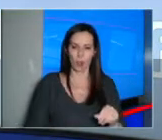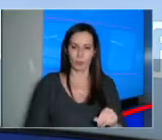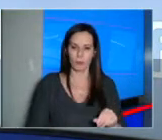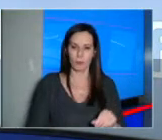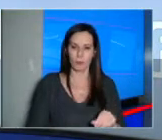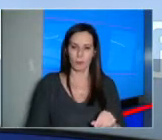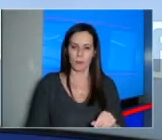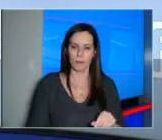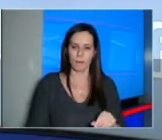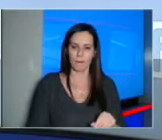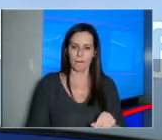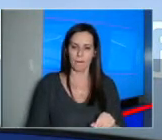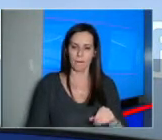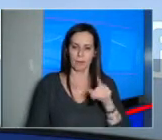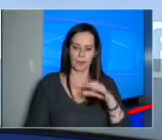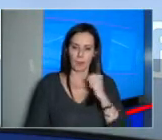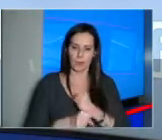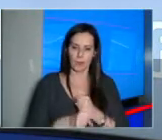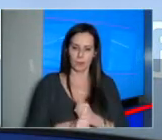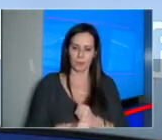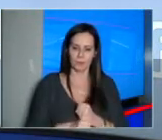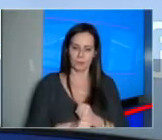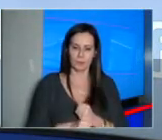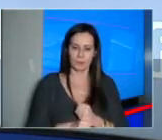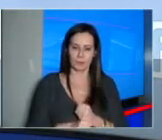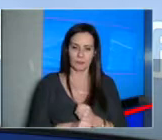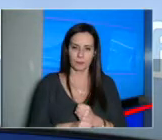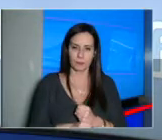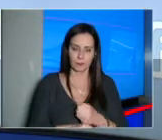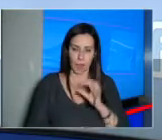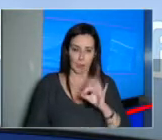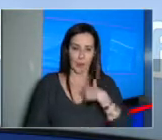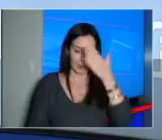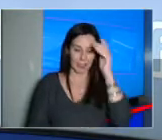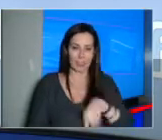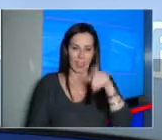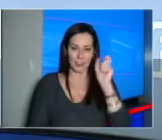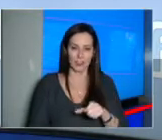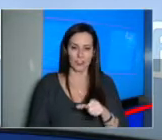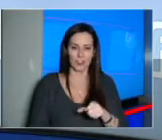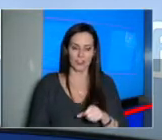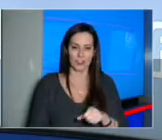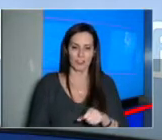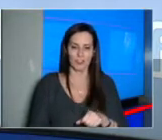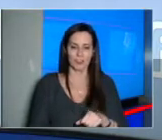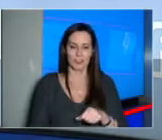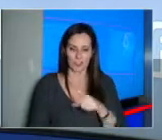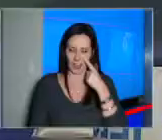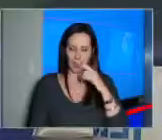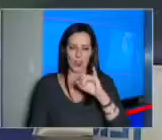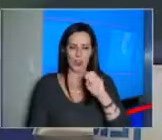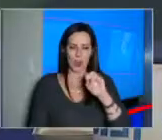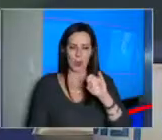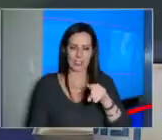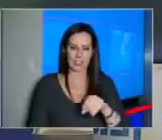אוקיי? זה ממש עבודה שלמה, להבין מי אנשים שנמצאים. אנשים פה. כן. יוסי דהן נמצא שחור. יוסי פה עם, כן. עם